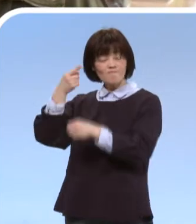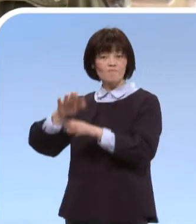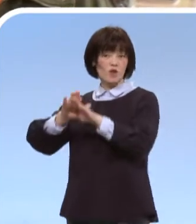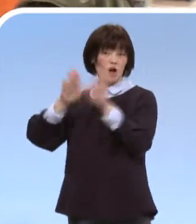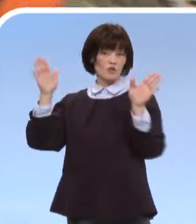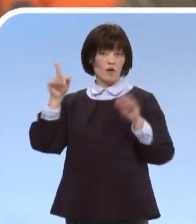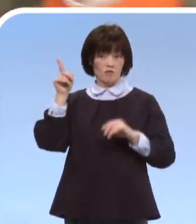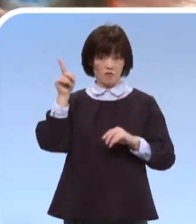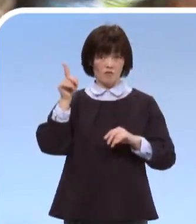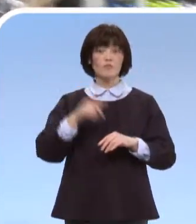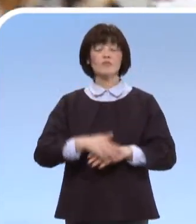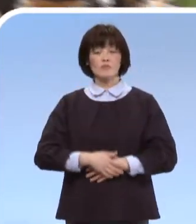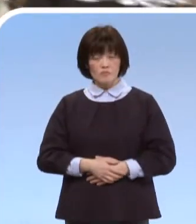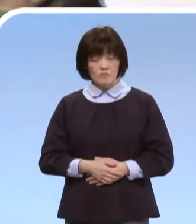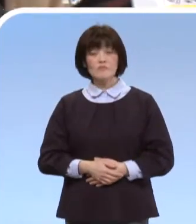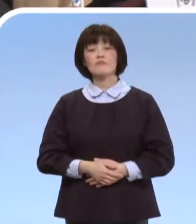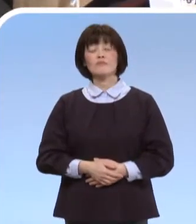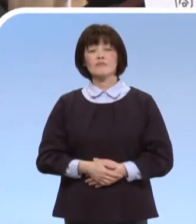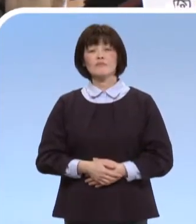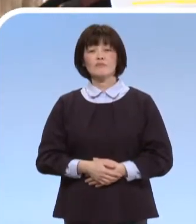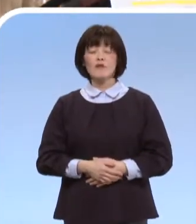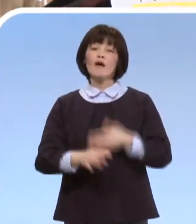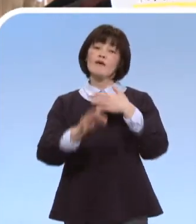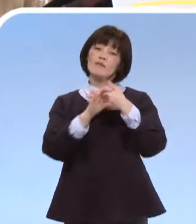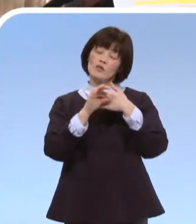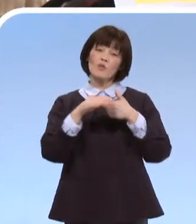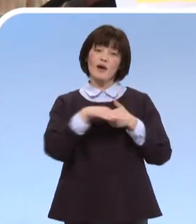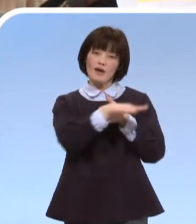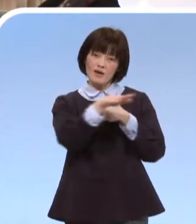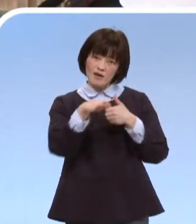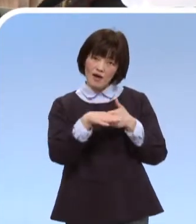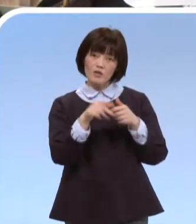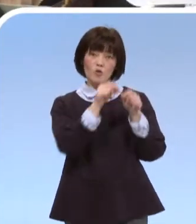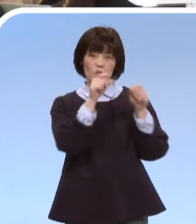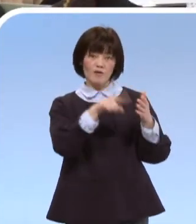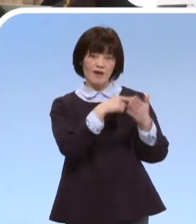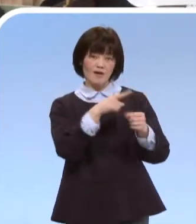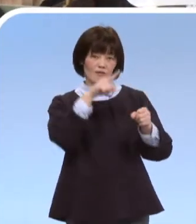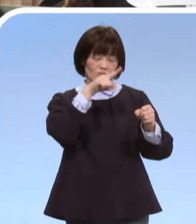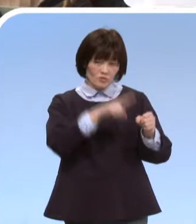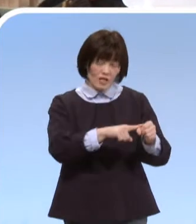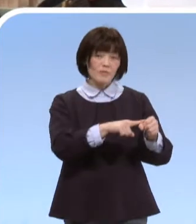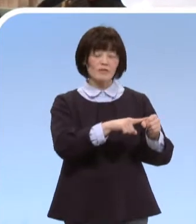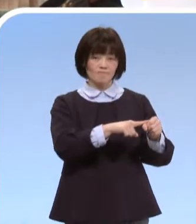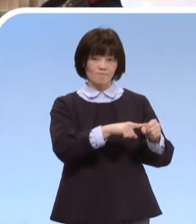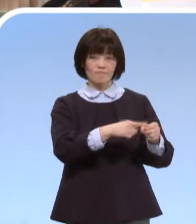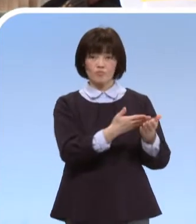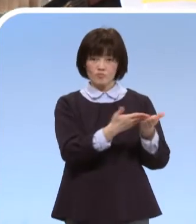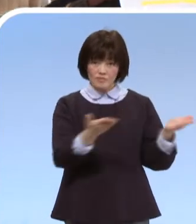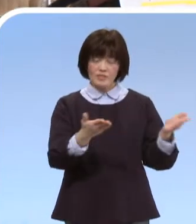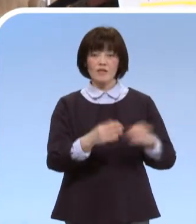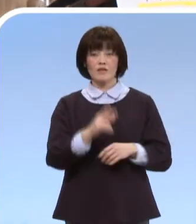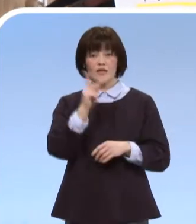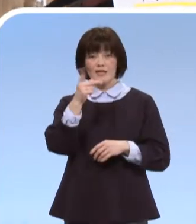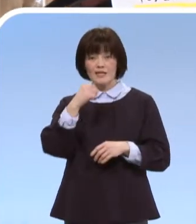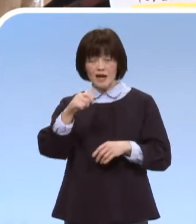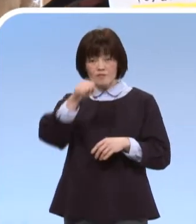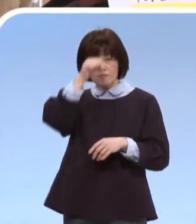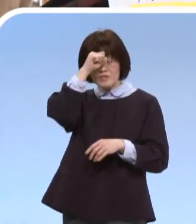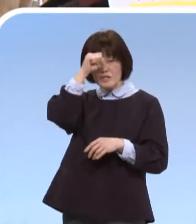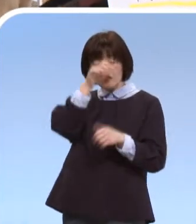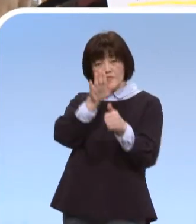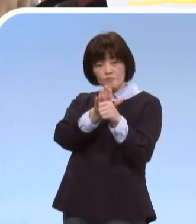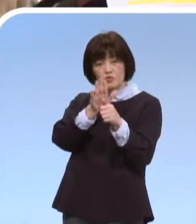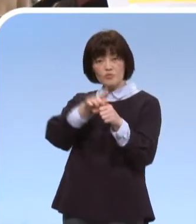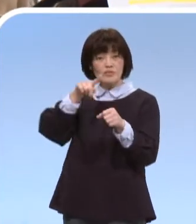ど、 うん、イギリス発祥、 イギリス発祥です。で、環境問題のためにその売り上げを使いますとか、はい、と、がん患者の方の